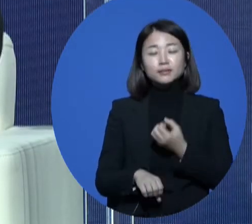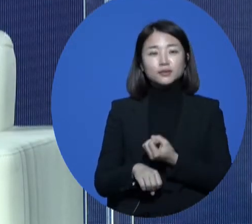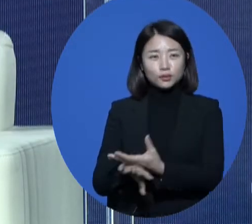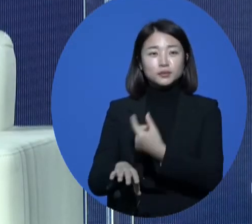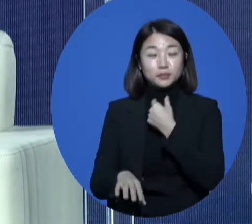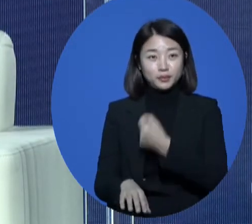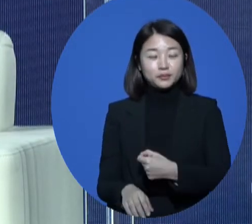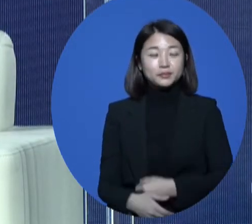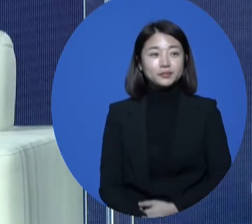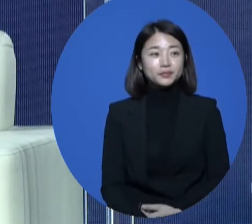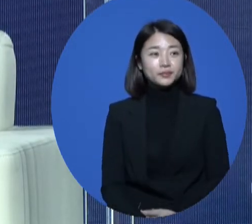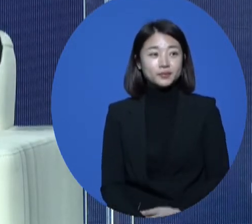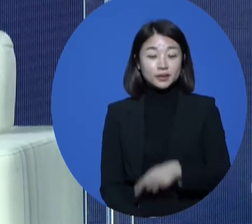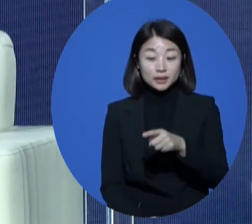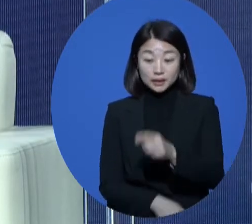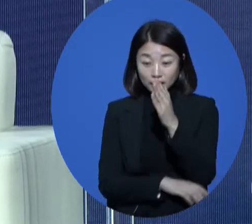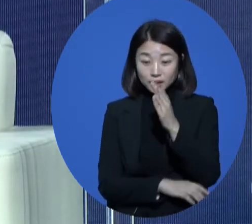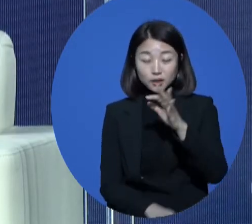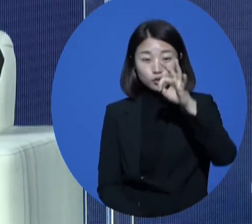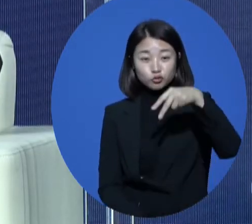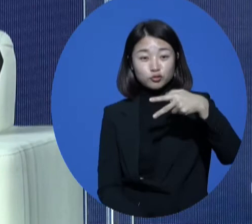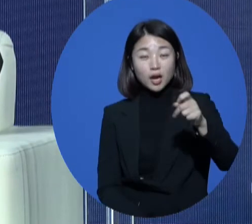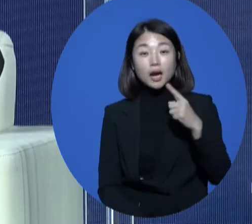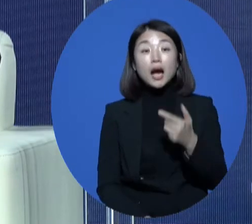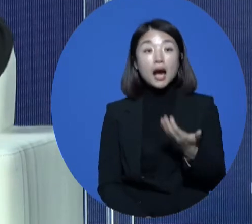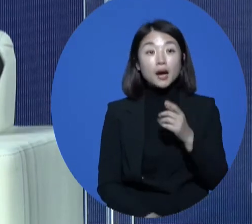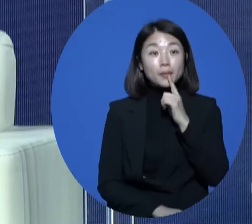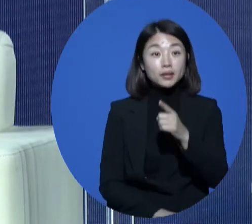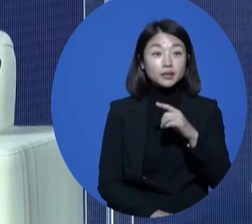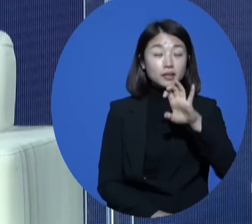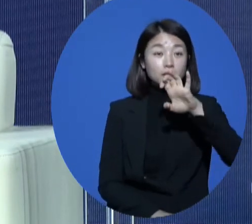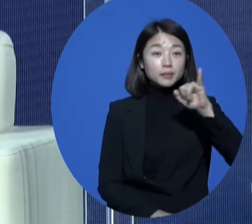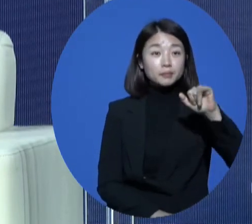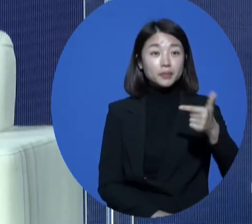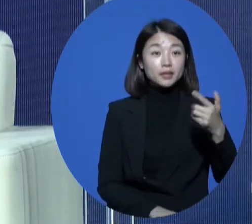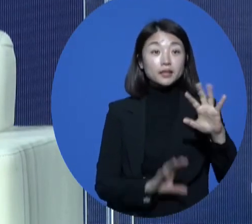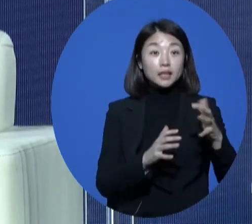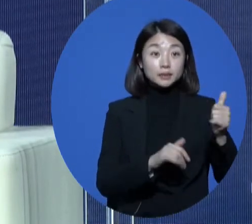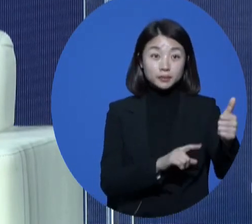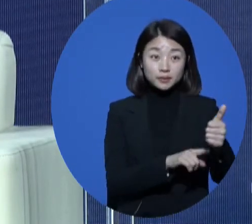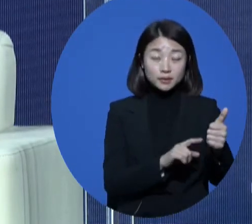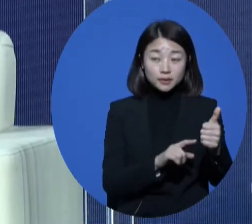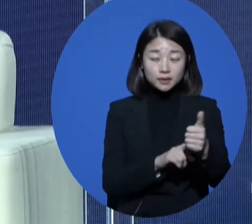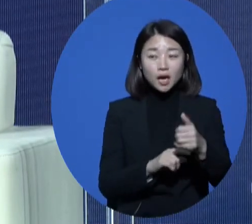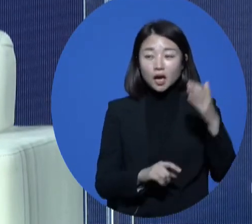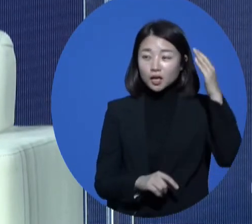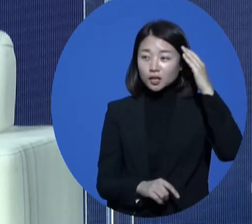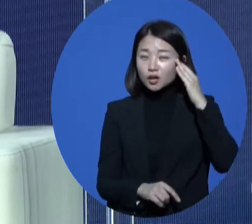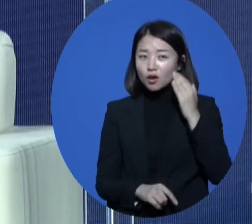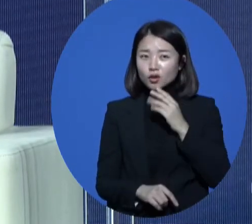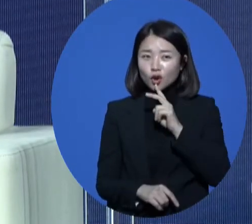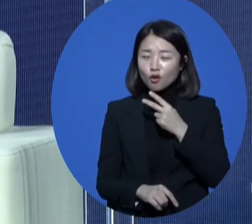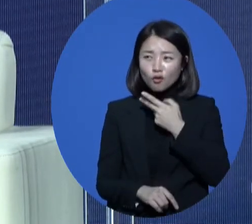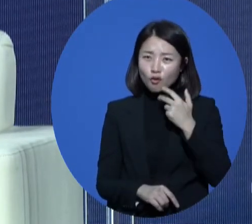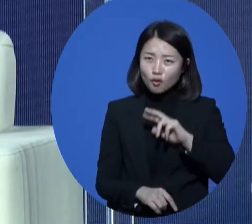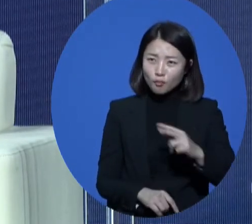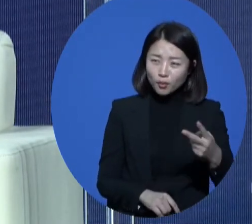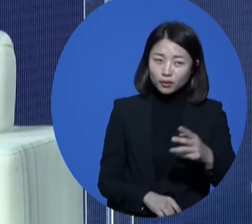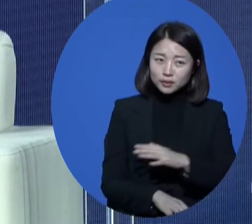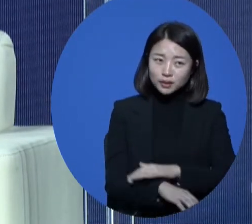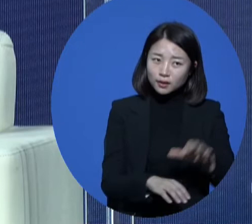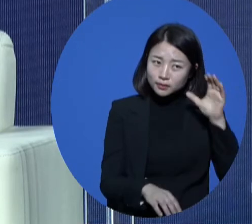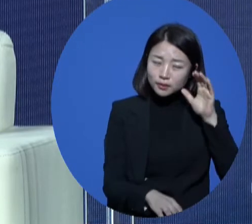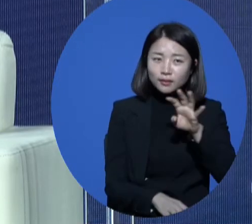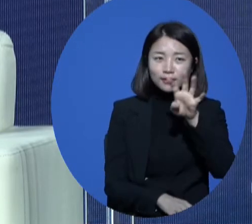계실 육하 대표는 이 열띤 내용을 어떻게 통역으로 들으셨을까 상당히 궁금해지긴 합니다. 예, 이진